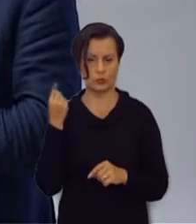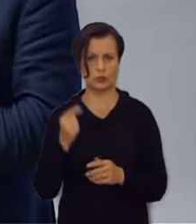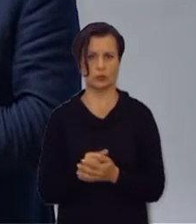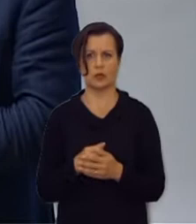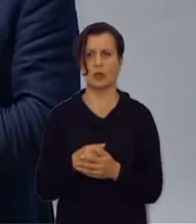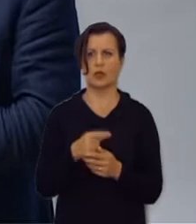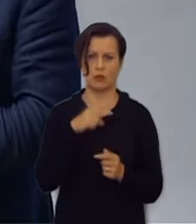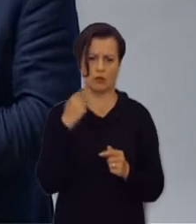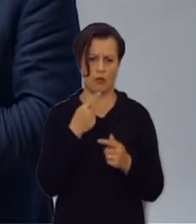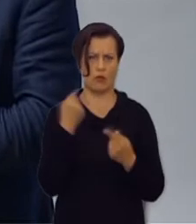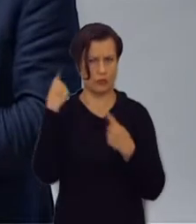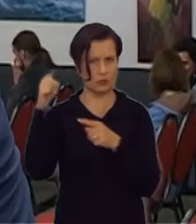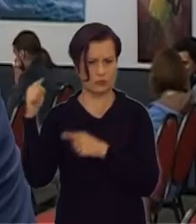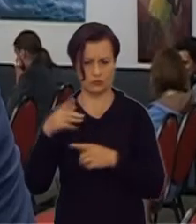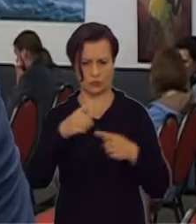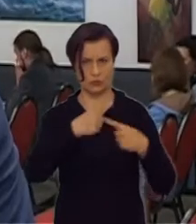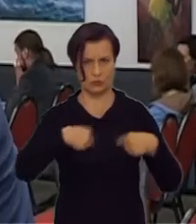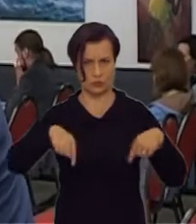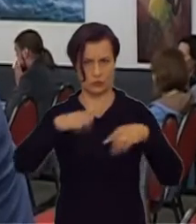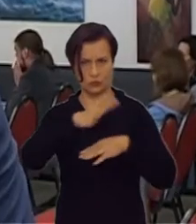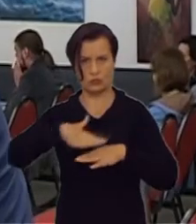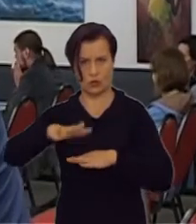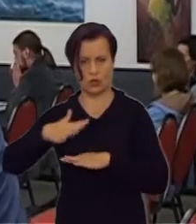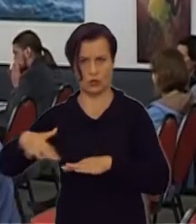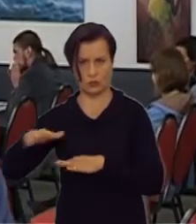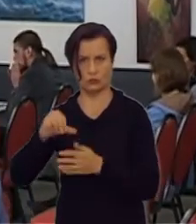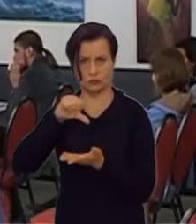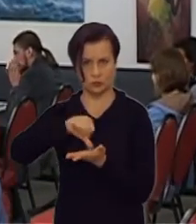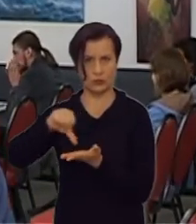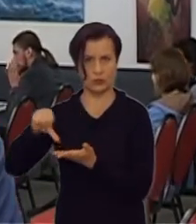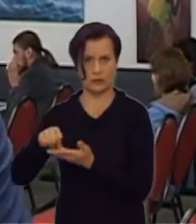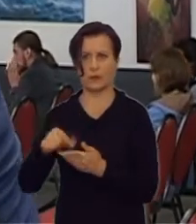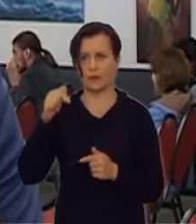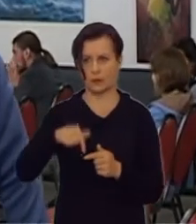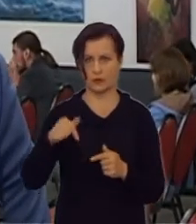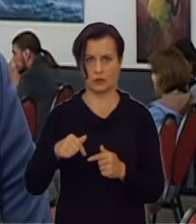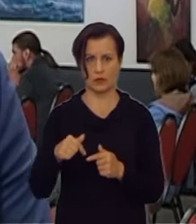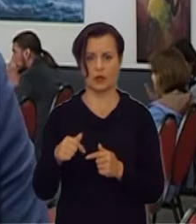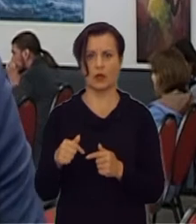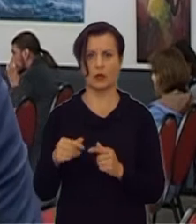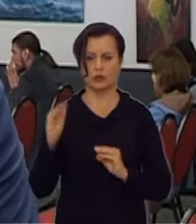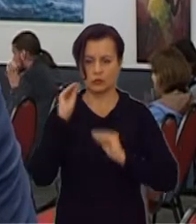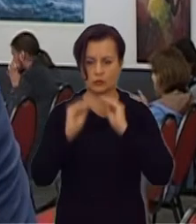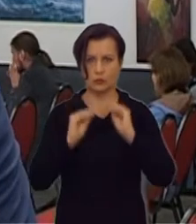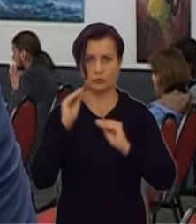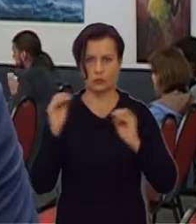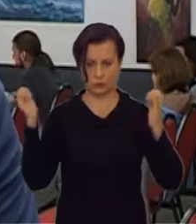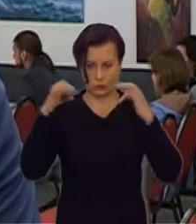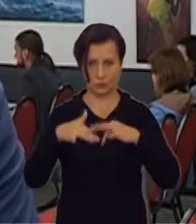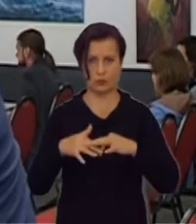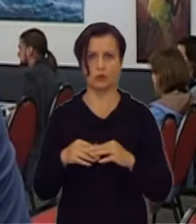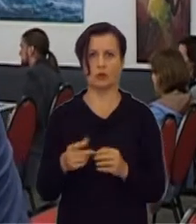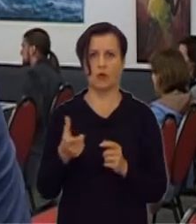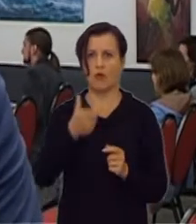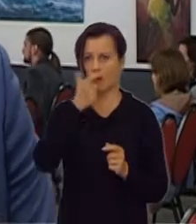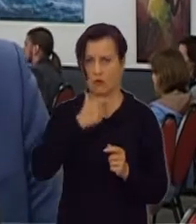tyrinėja rusai ir daugelio kitų kraštų atstovai. Taigi čia susibūrė, sakyčiau, labai rimta tyrinėtojų komanda